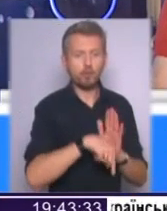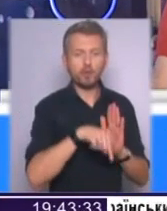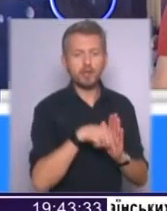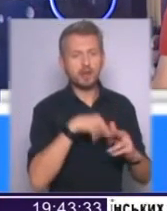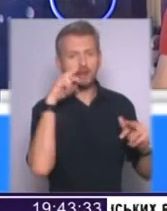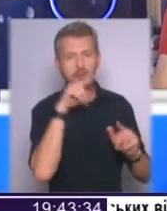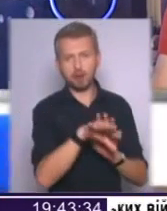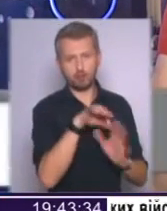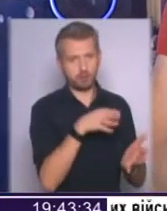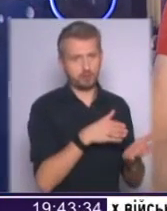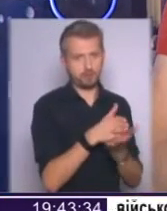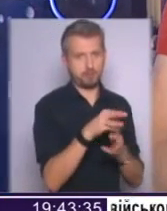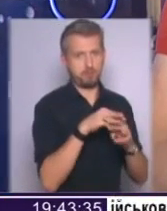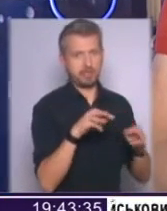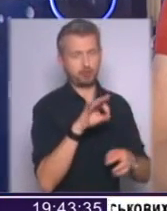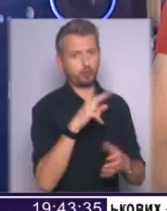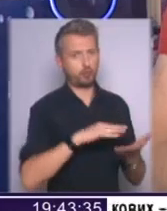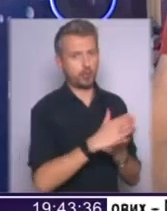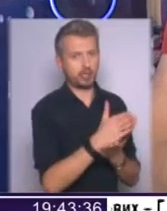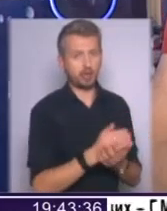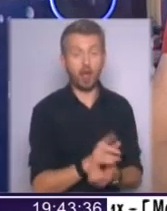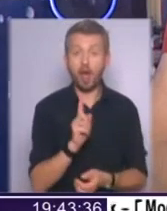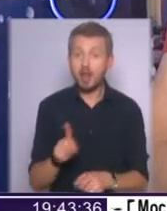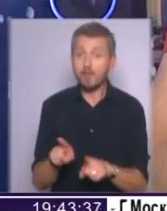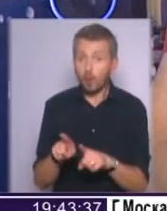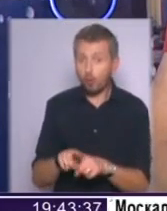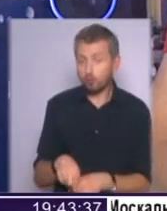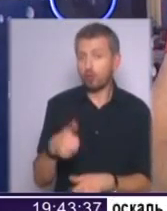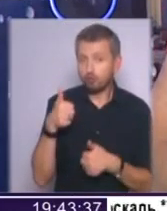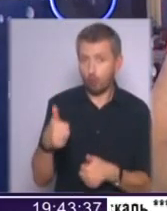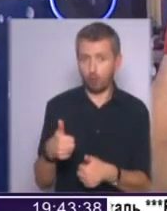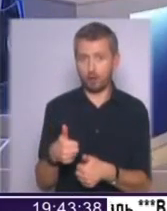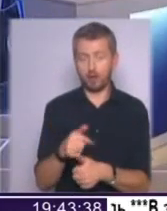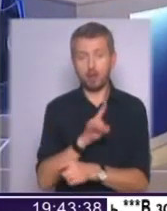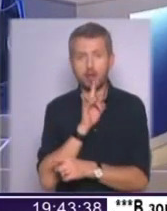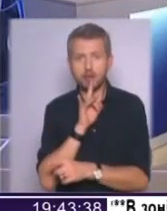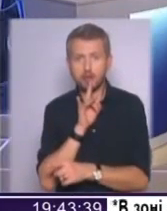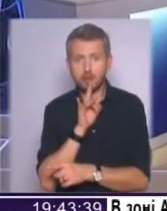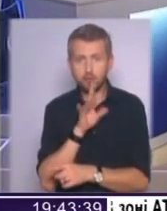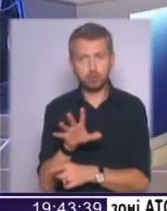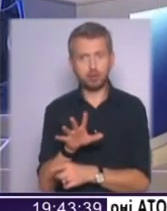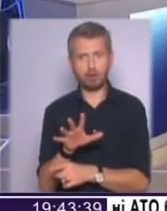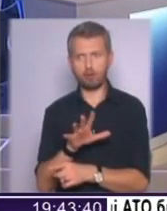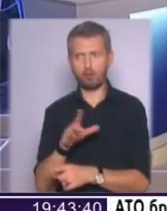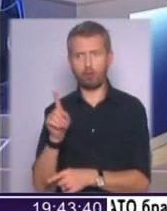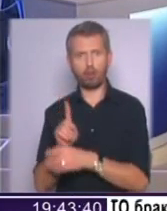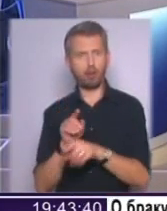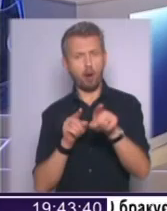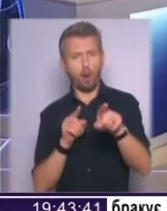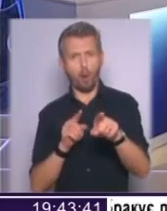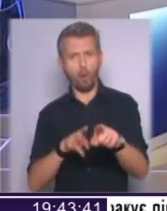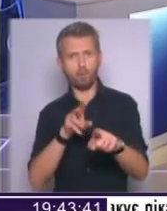правильно обрана стратегія Міністерства соціальної політики. Ну, але це все одно добре. Вже, принаймні, не буде, що одні люди отримують 30 тисяч гривень пенсії, а